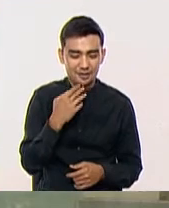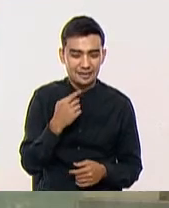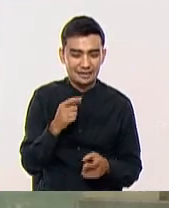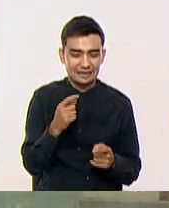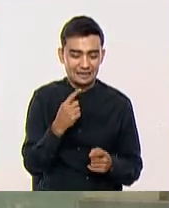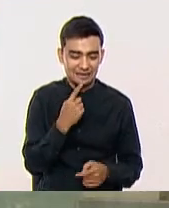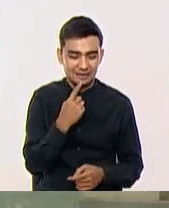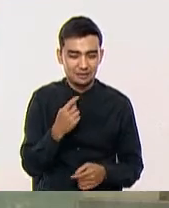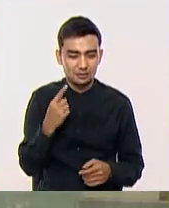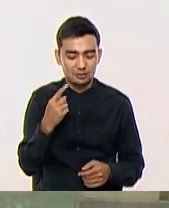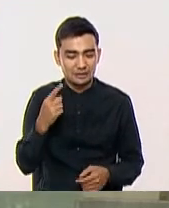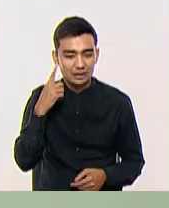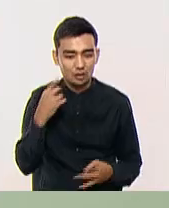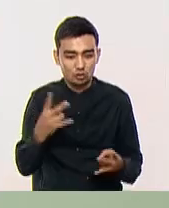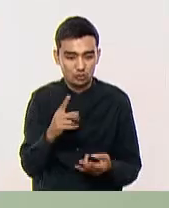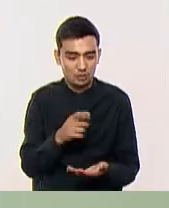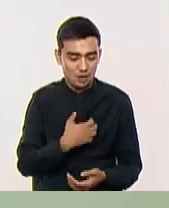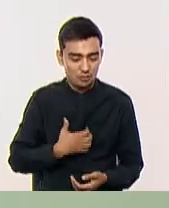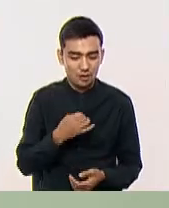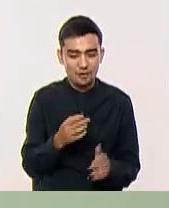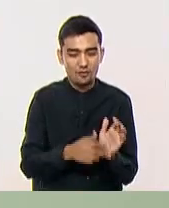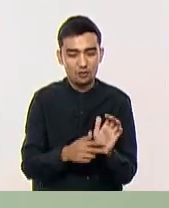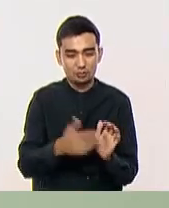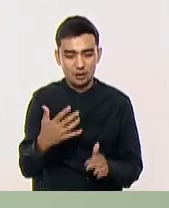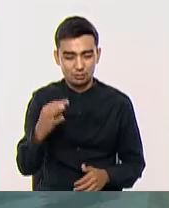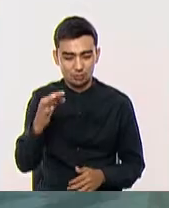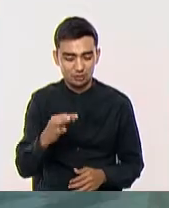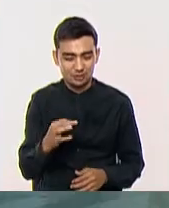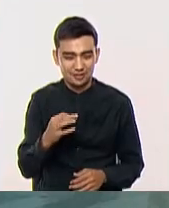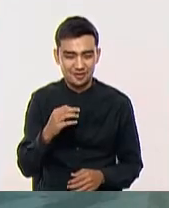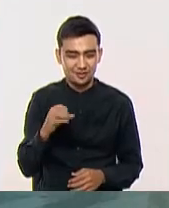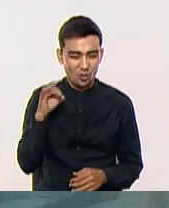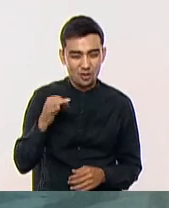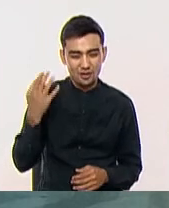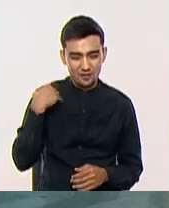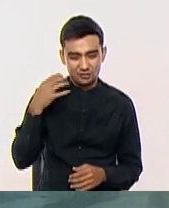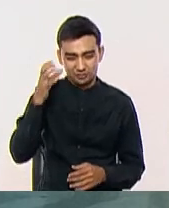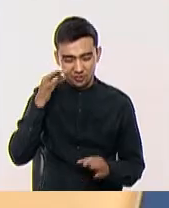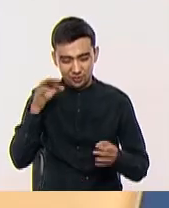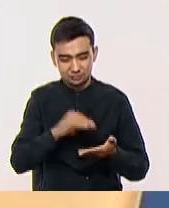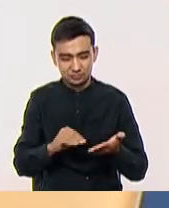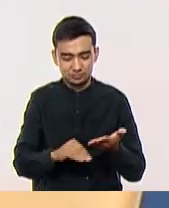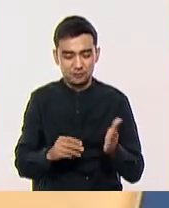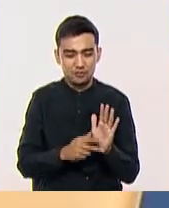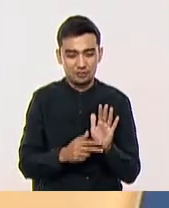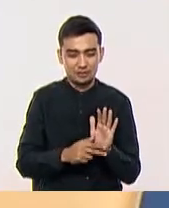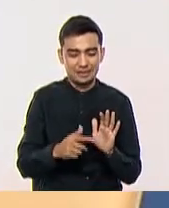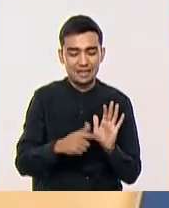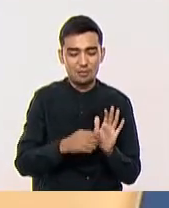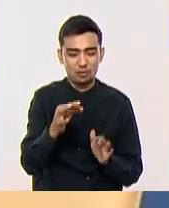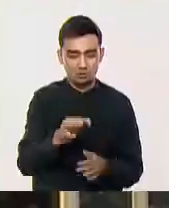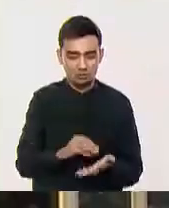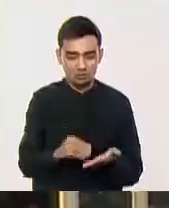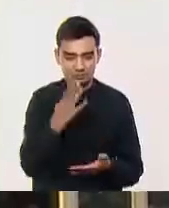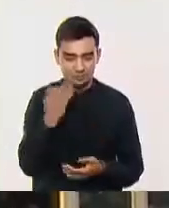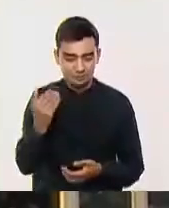шарт. Себебі ғылыми зерттеулердің 85% шет тілде жазылады екен. Әрі Қазақстан дүниежүзілік ғылымның ажырамас бөлігі